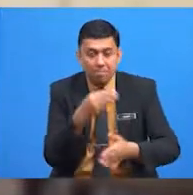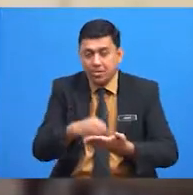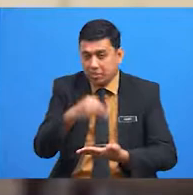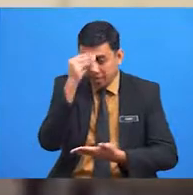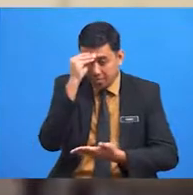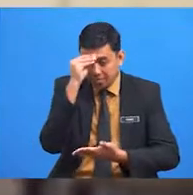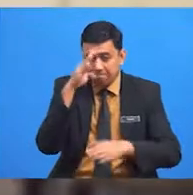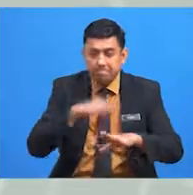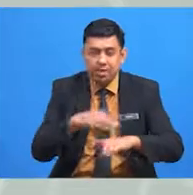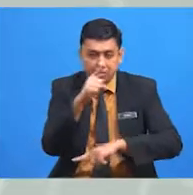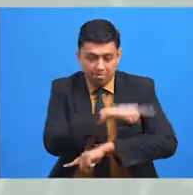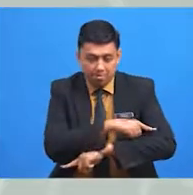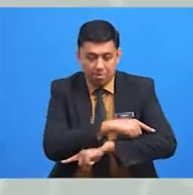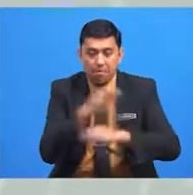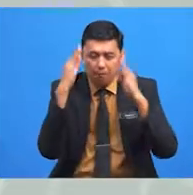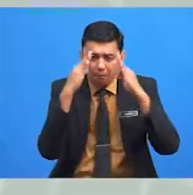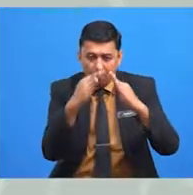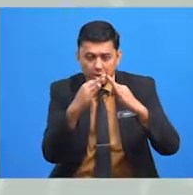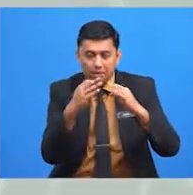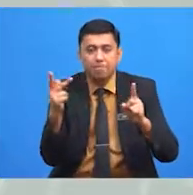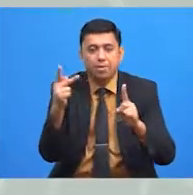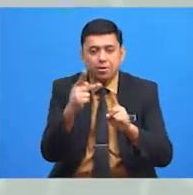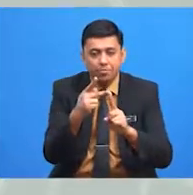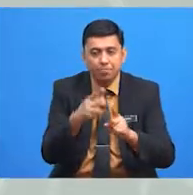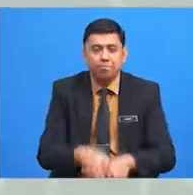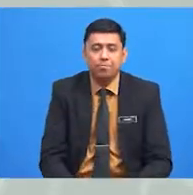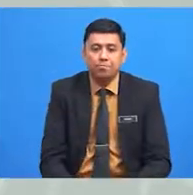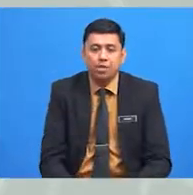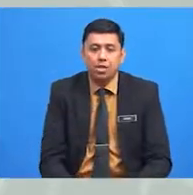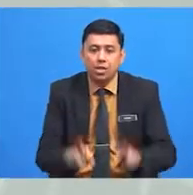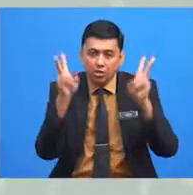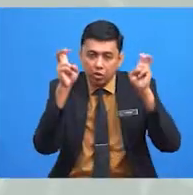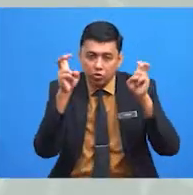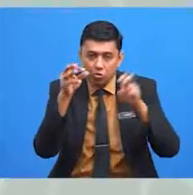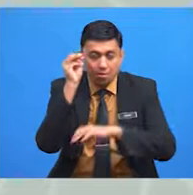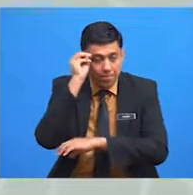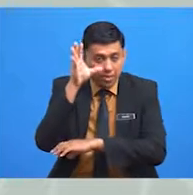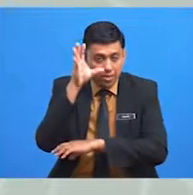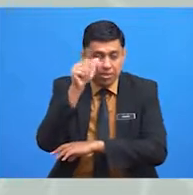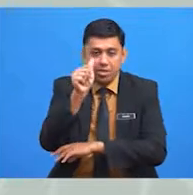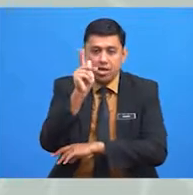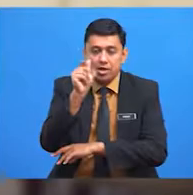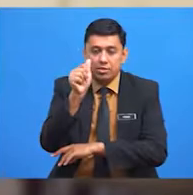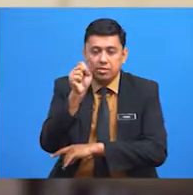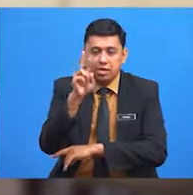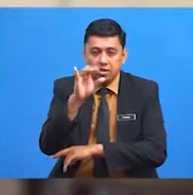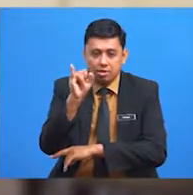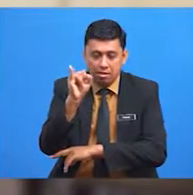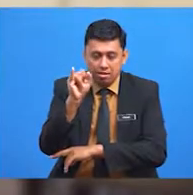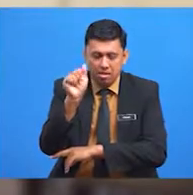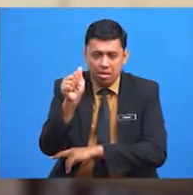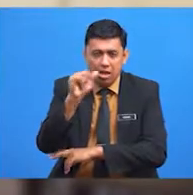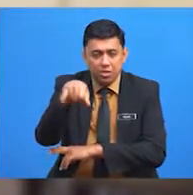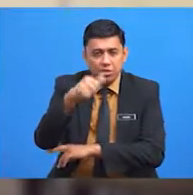kita hari ini berfokus kepada tajuk perkembangan Aksara Jawi. Sebelum itu,